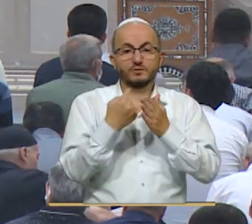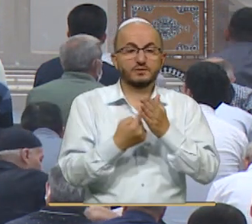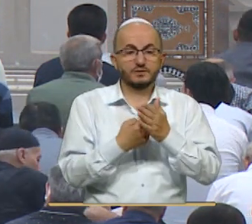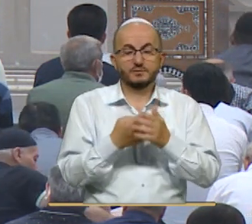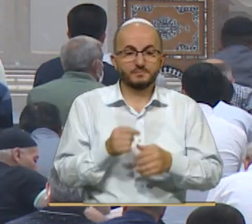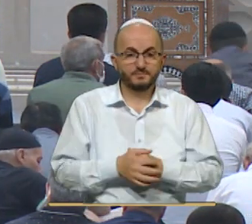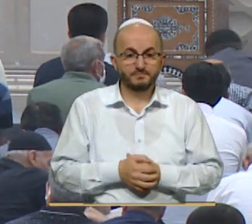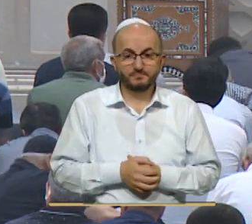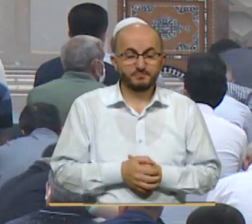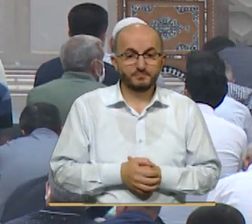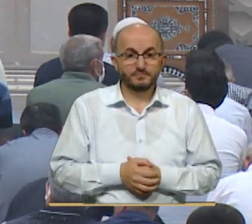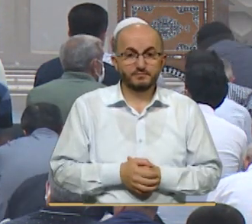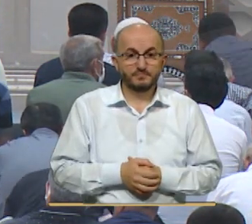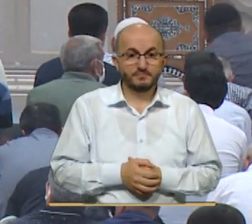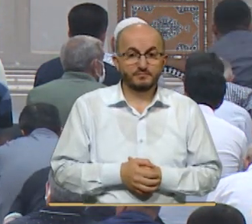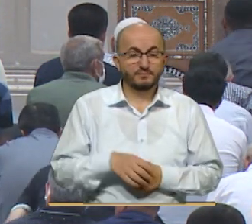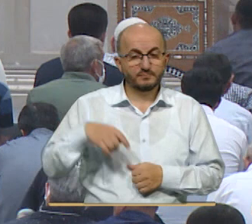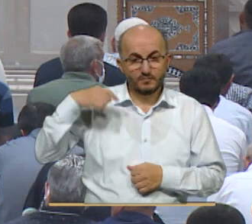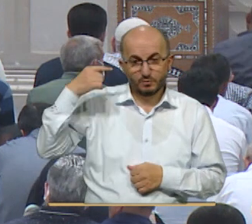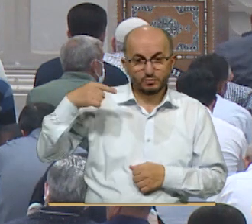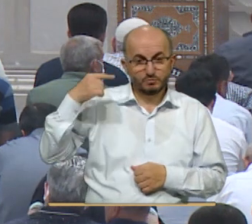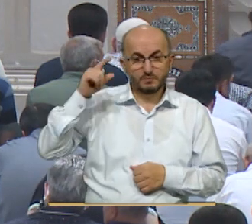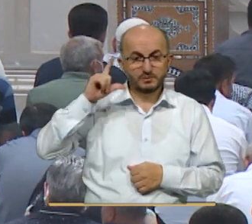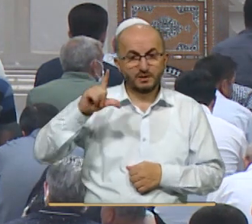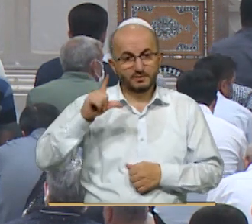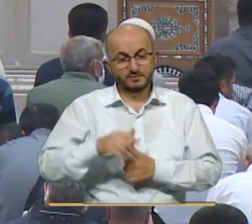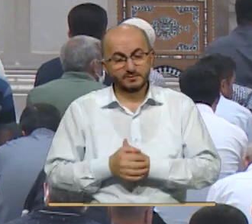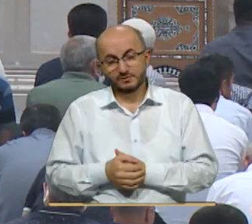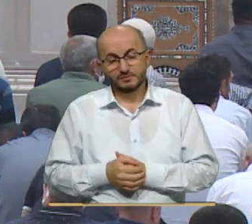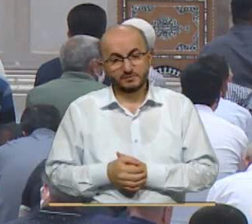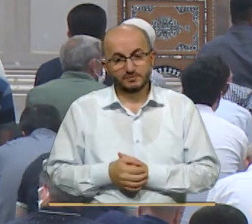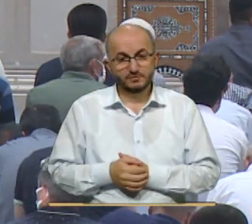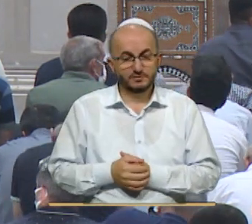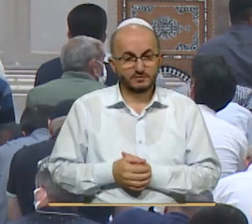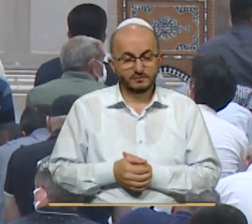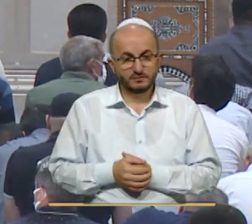bu hikmet kaynağı üzerinde düşünmemiz lazımdır.